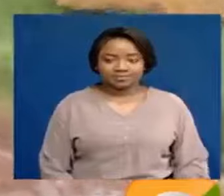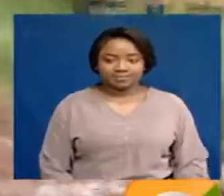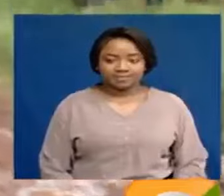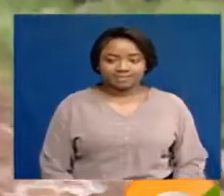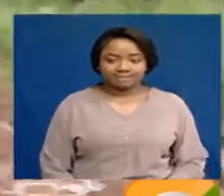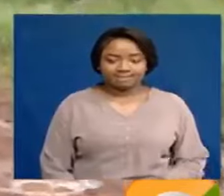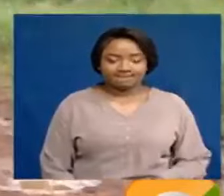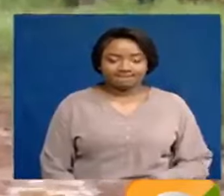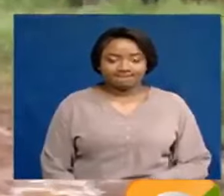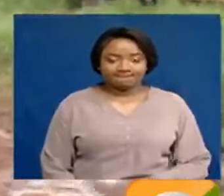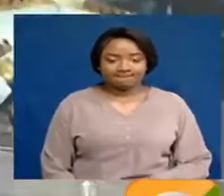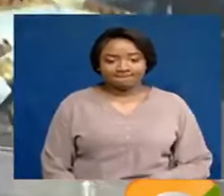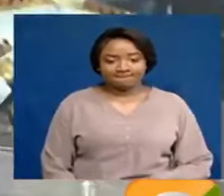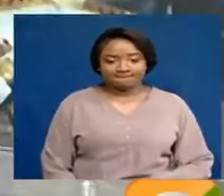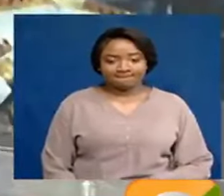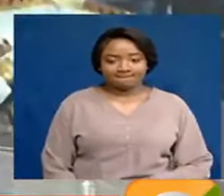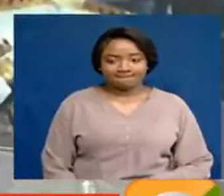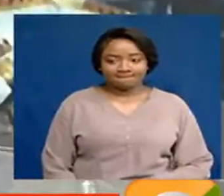Citizen.